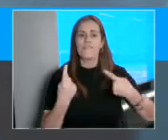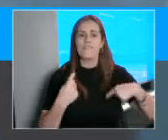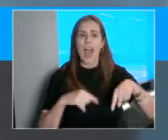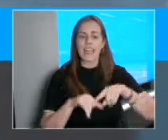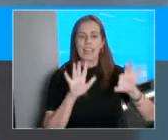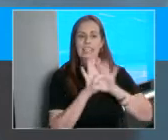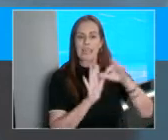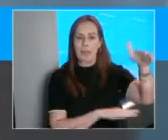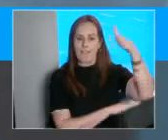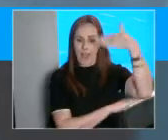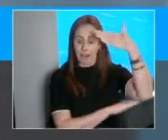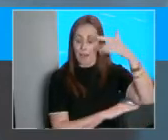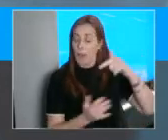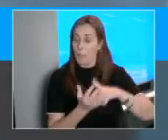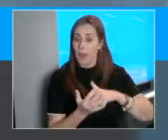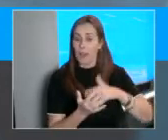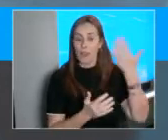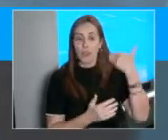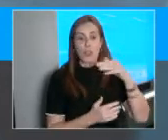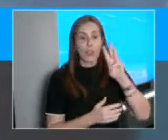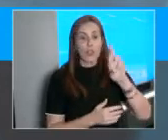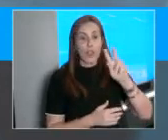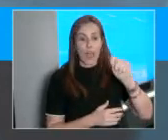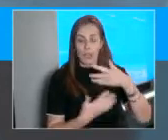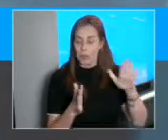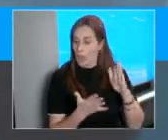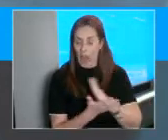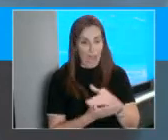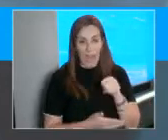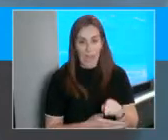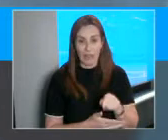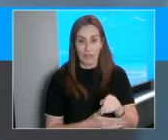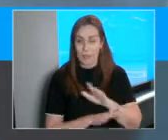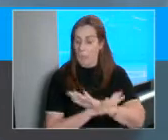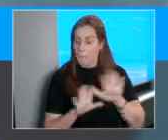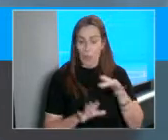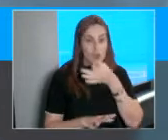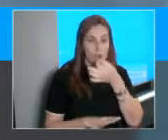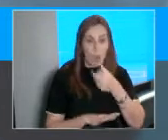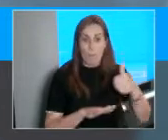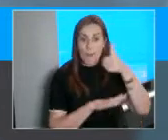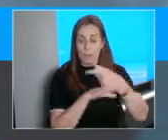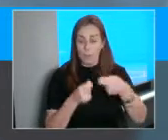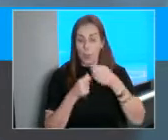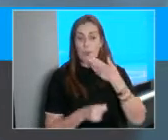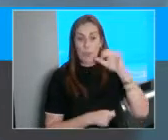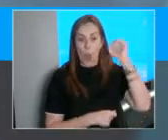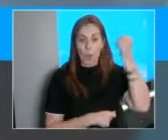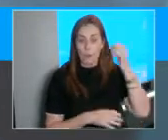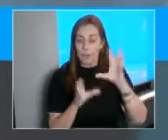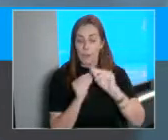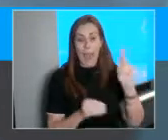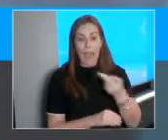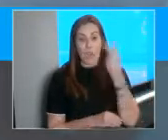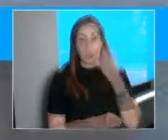הסמל והדגל. מאחר ומשה שרת שחשב שאי אפשר להכריע בסוגיה הזו ללא התייעצות עם מנהיגי ארגונים ציונים ועם